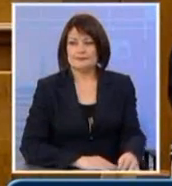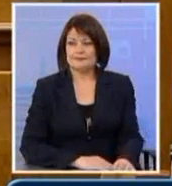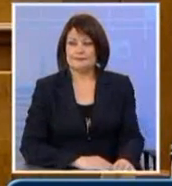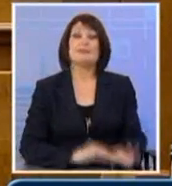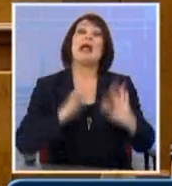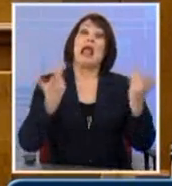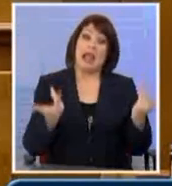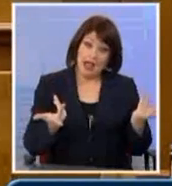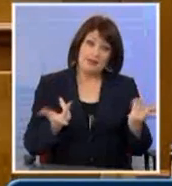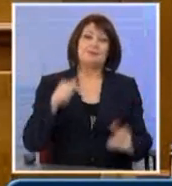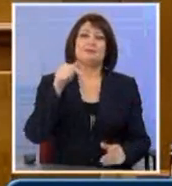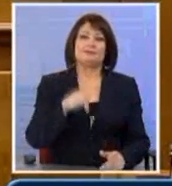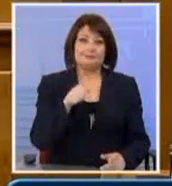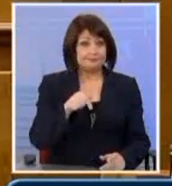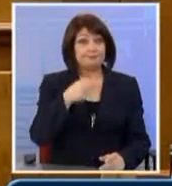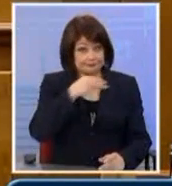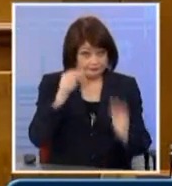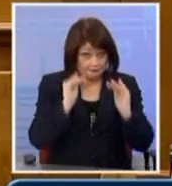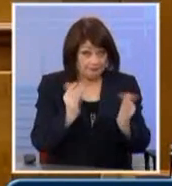Αλλά πρόκειται περί αυτού?